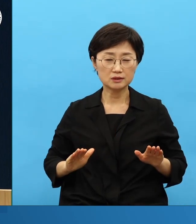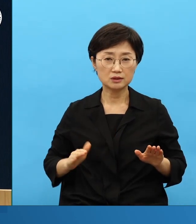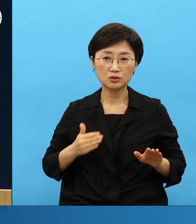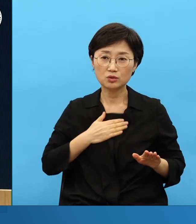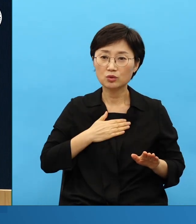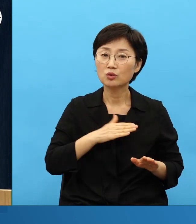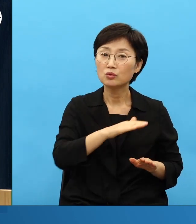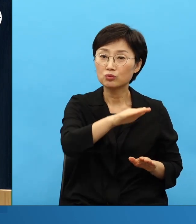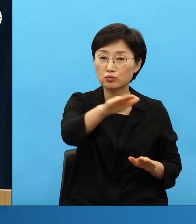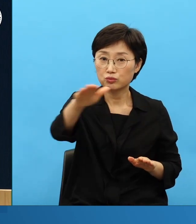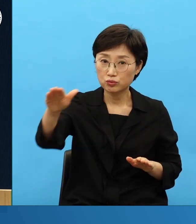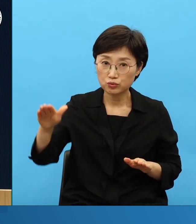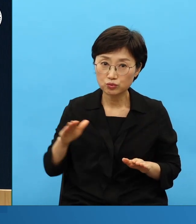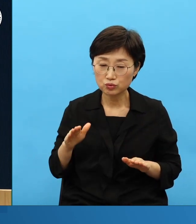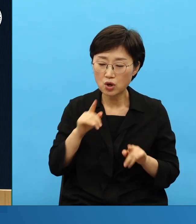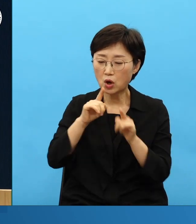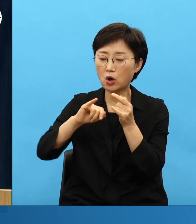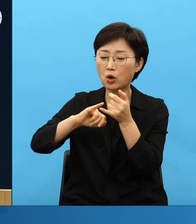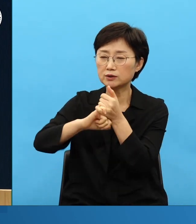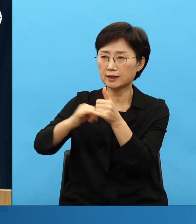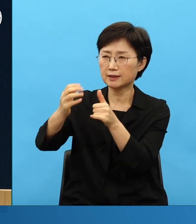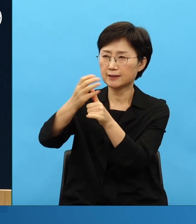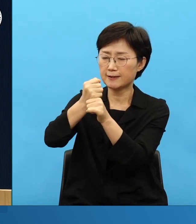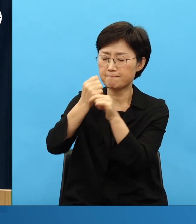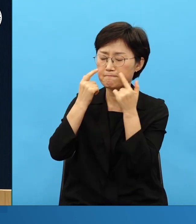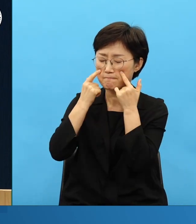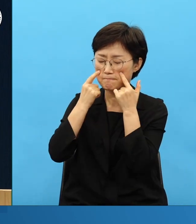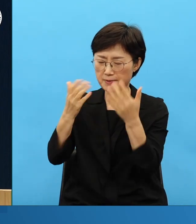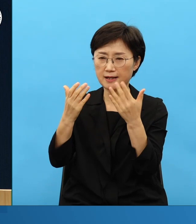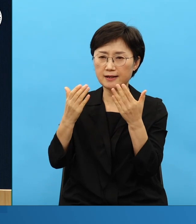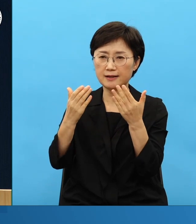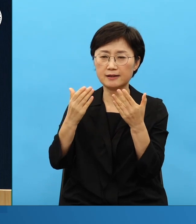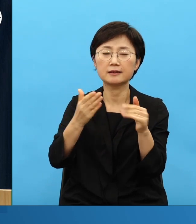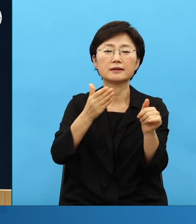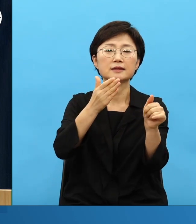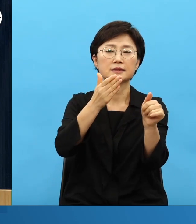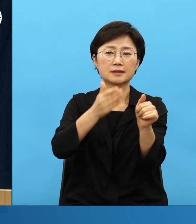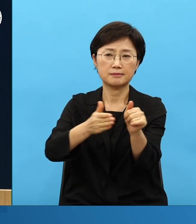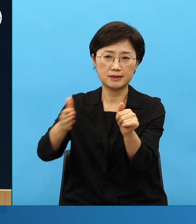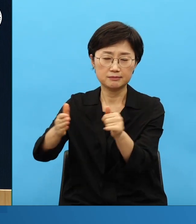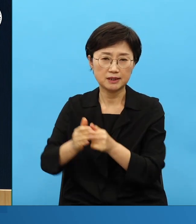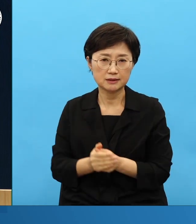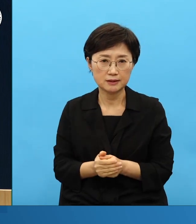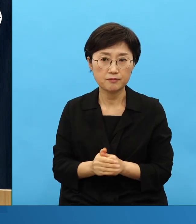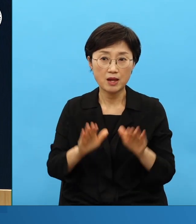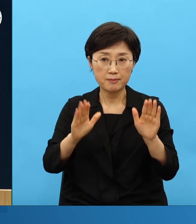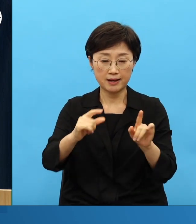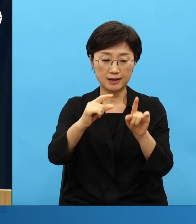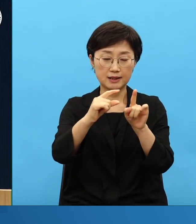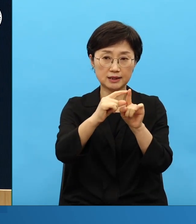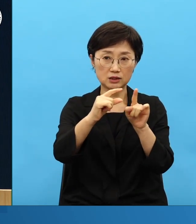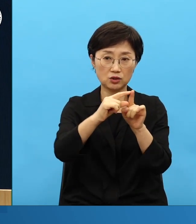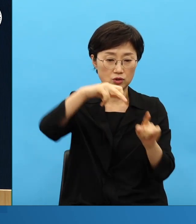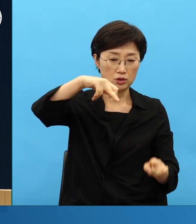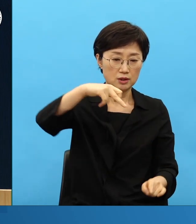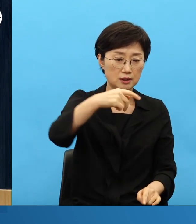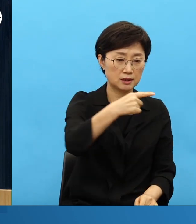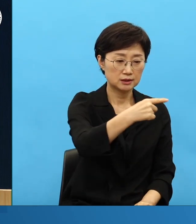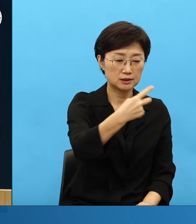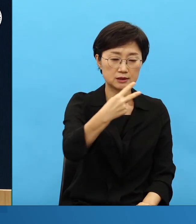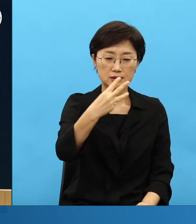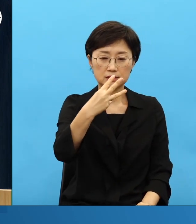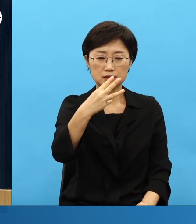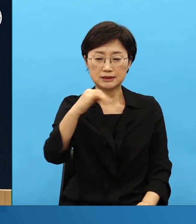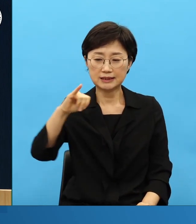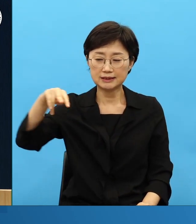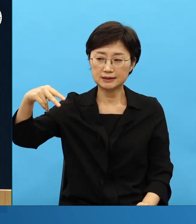정확하게 붙잡으셔야 됩니다. Today you must accurately hold on to the covenant. 크리스마스란 거는요, 그리스도의